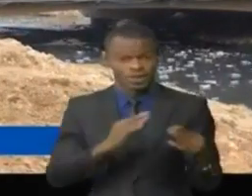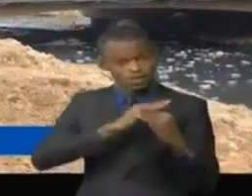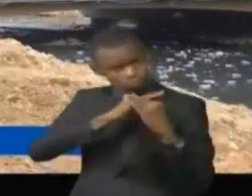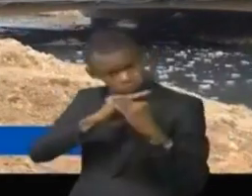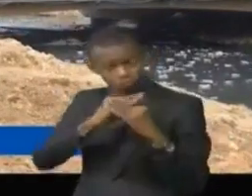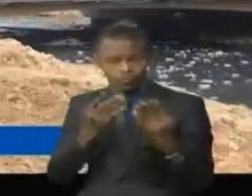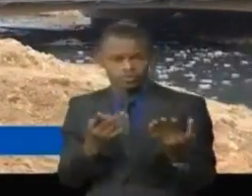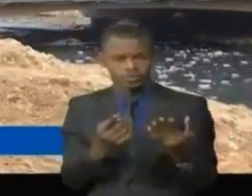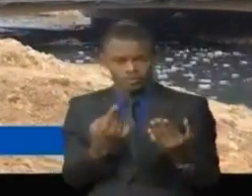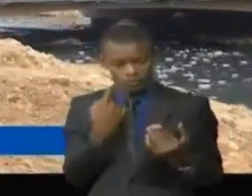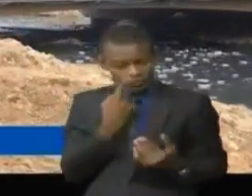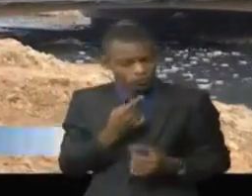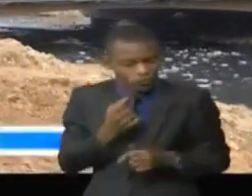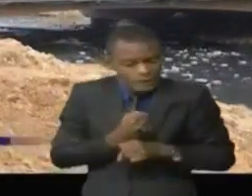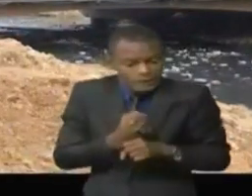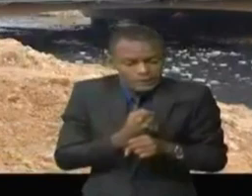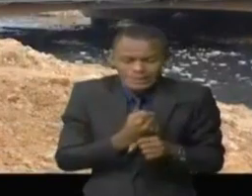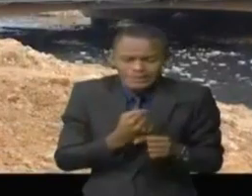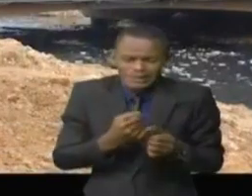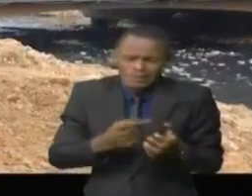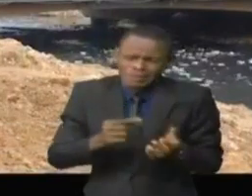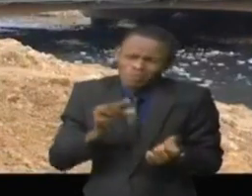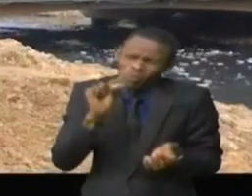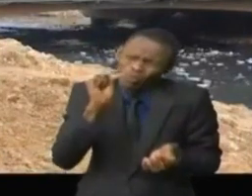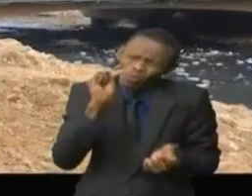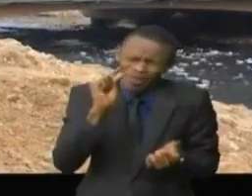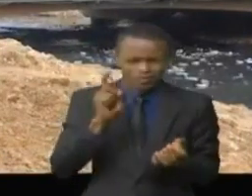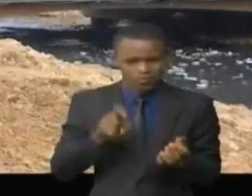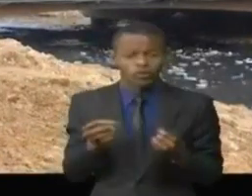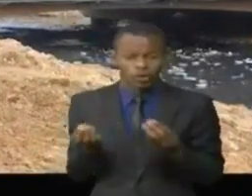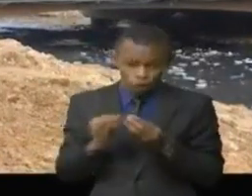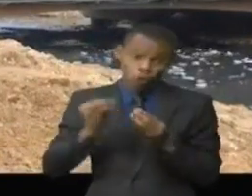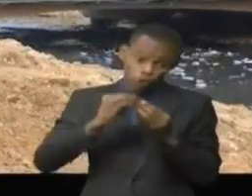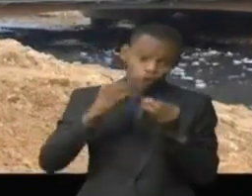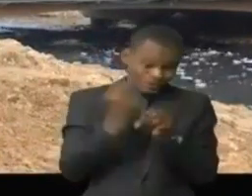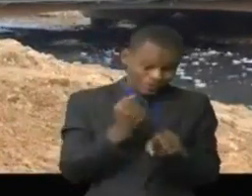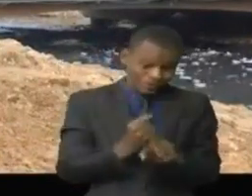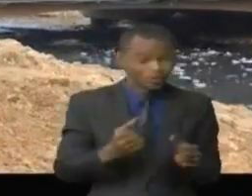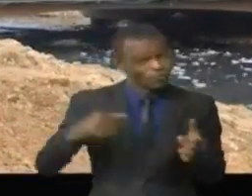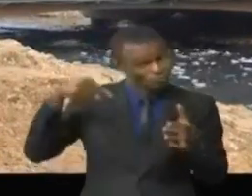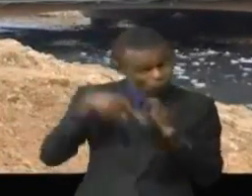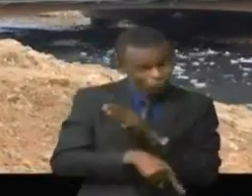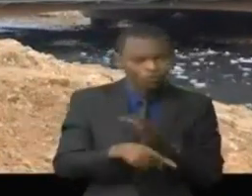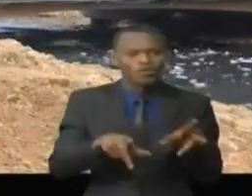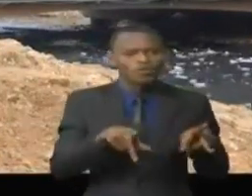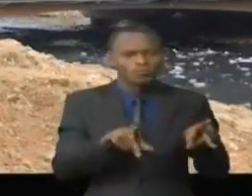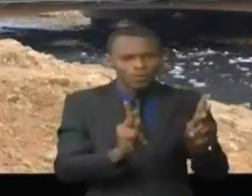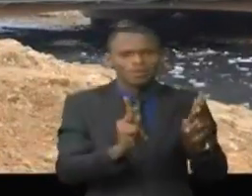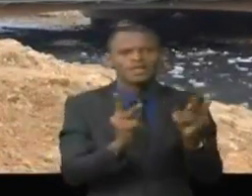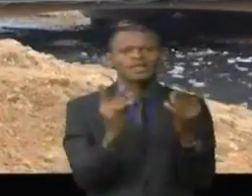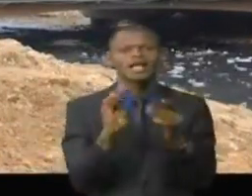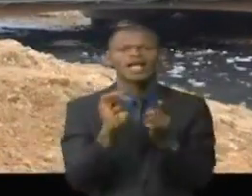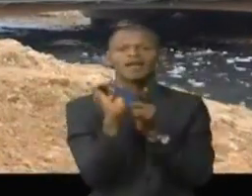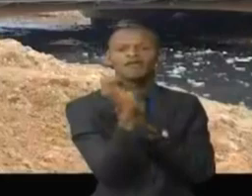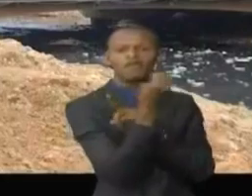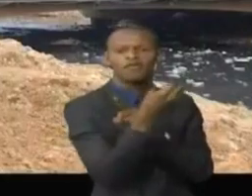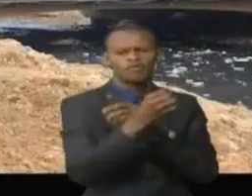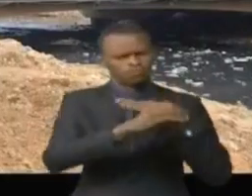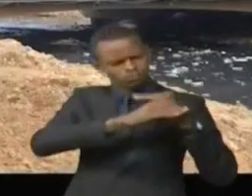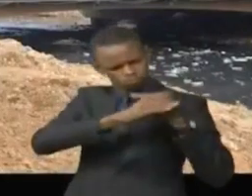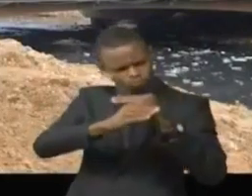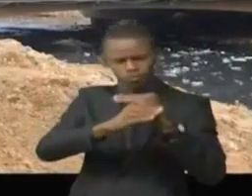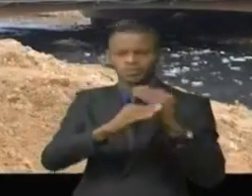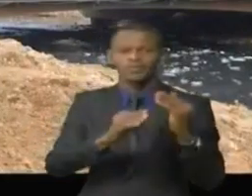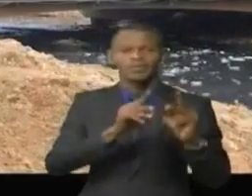fait ici ne va absolument pas dans le sens du bien, ni de l'environnement, ni de l'habitat, ni